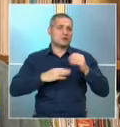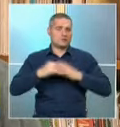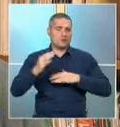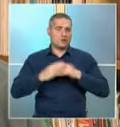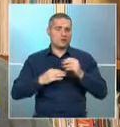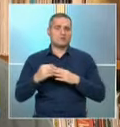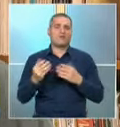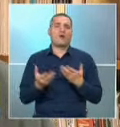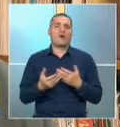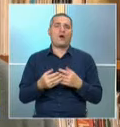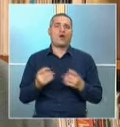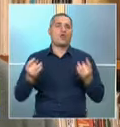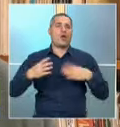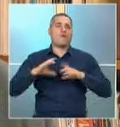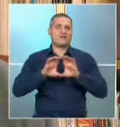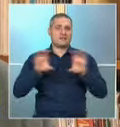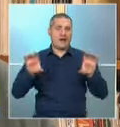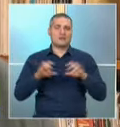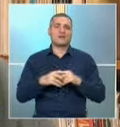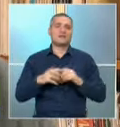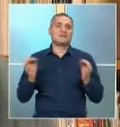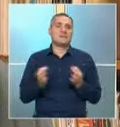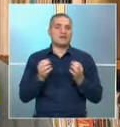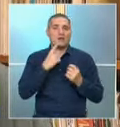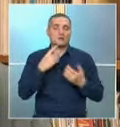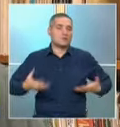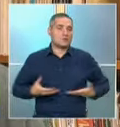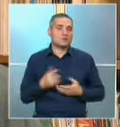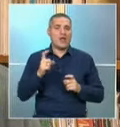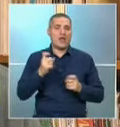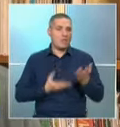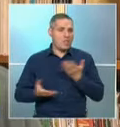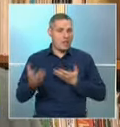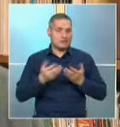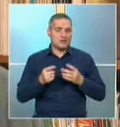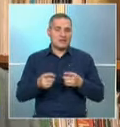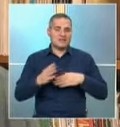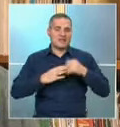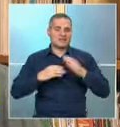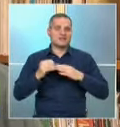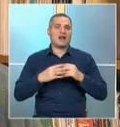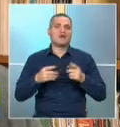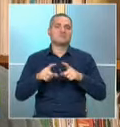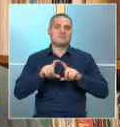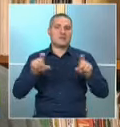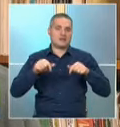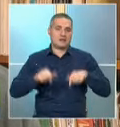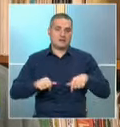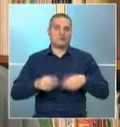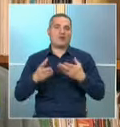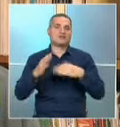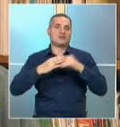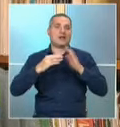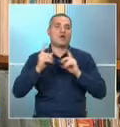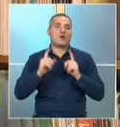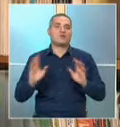строителството на нова сграда, вече специално за нуждите на гимназията, и тази сграда всъщност е настоящата